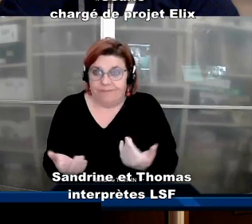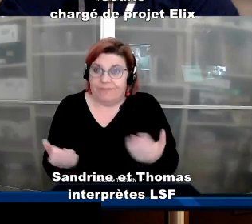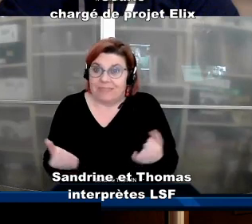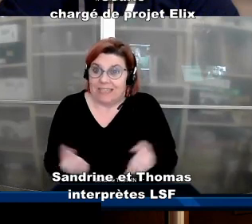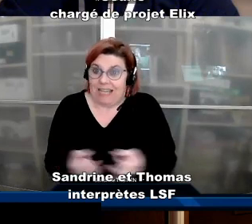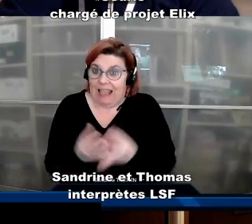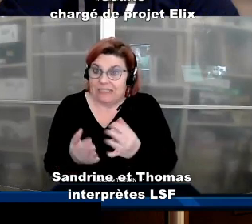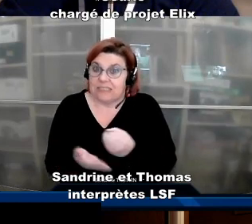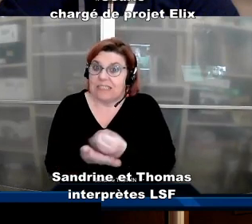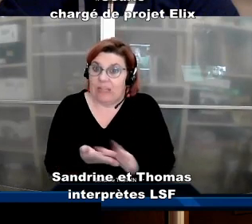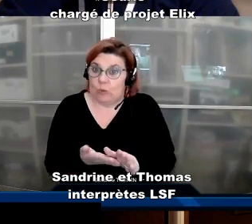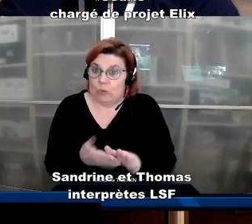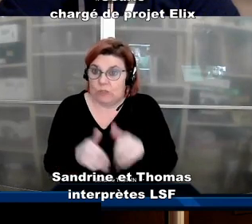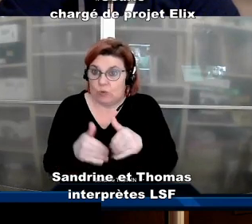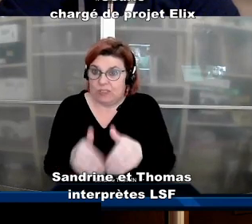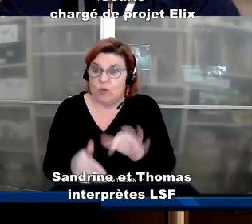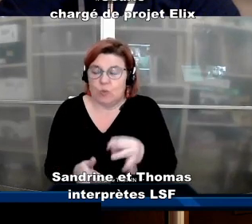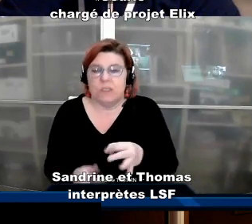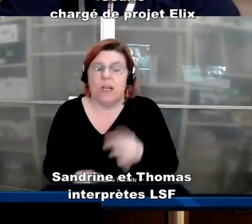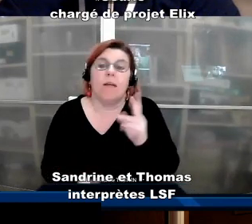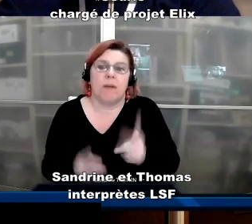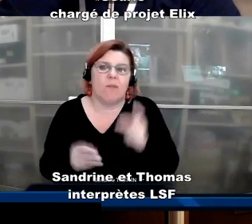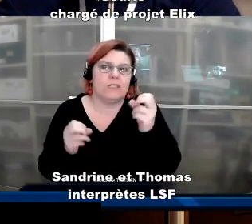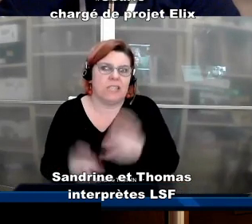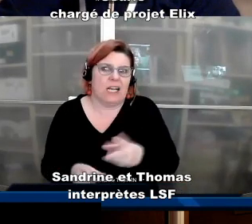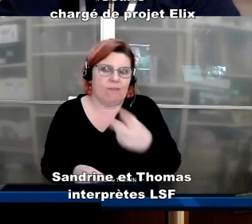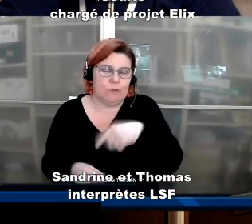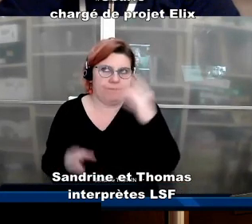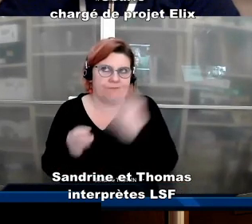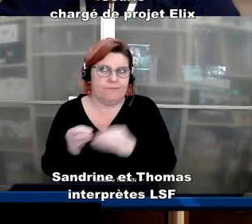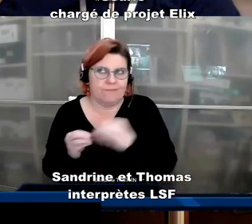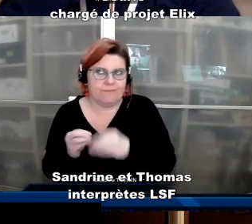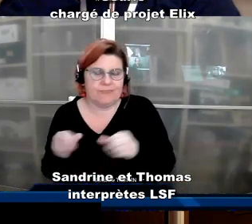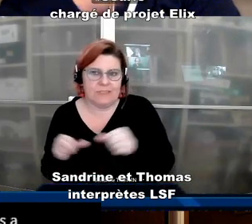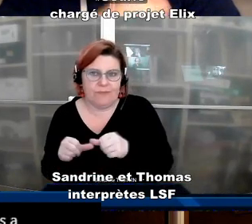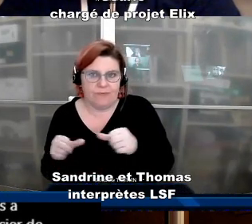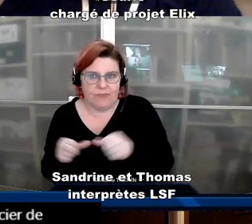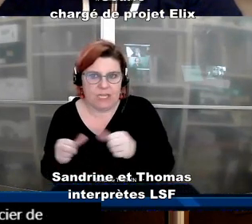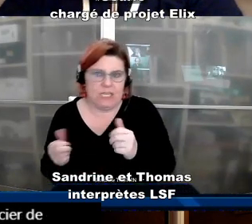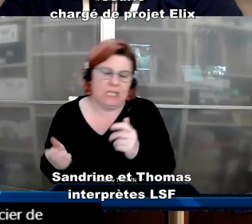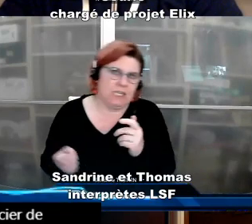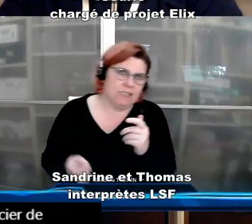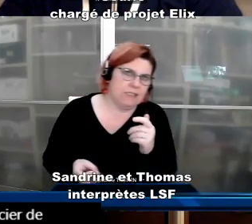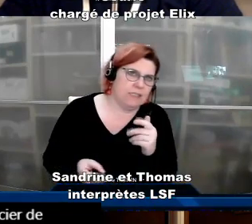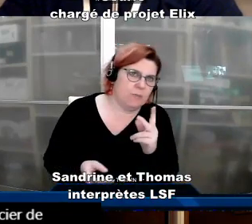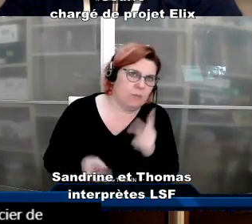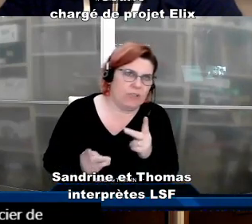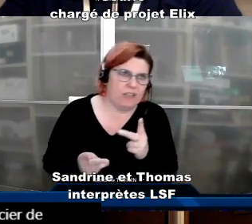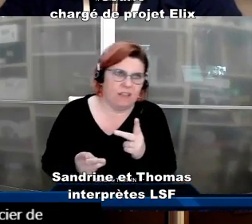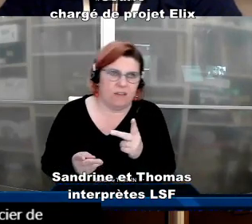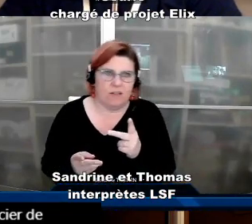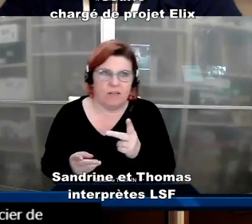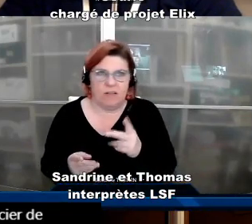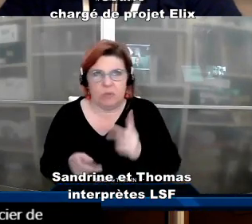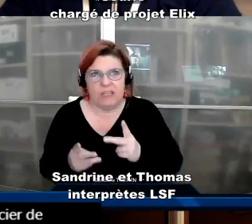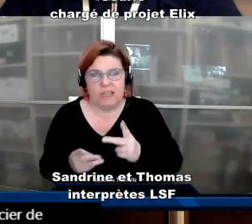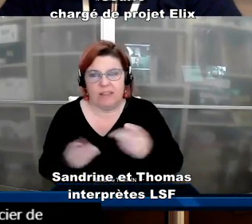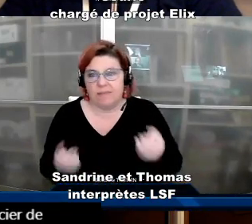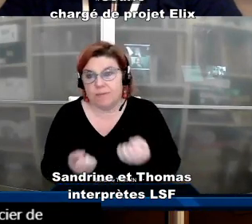gratuit. Alors effectivement, parfois on se pose la question, est-ce qu'il ne faudrait pas mettre de la pub sur Elix